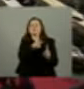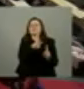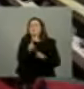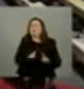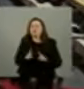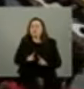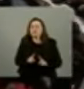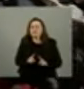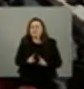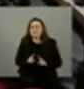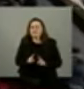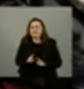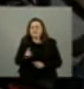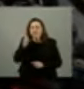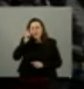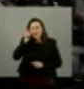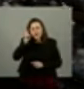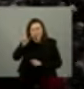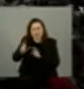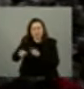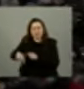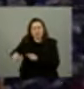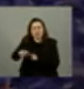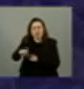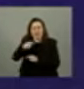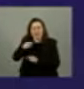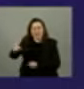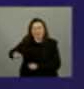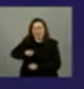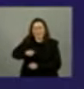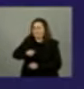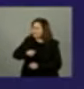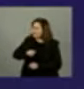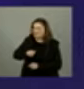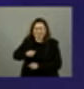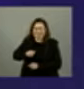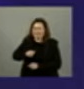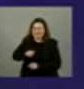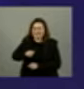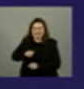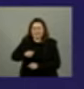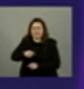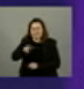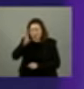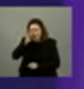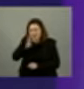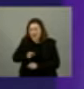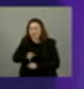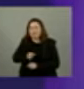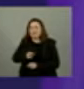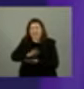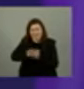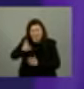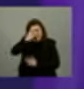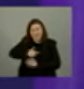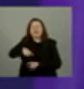πολιτικών δυνάμεων. Η συνθήκη ορίζει την πορεία. Γνωρίζετε καλύτερα από μένα... Αν θέλουμε να βλέπουμε τα πράγματα, δηλαδή πολιτικά και όχι